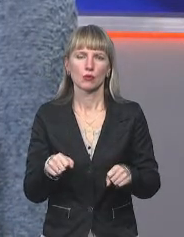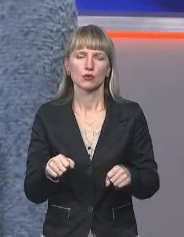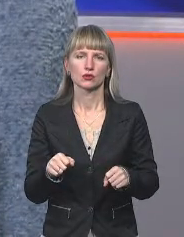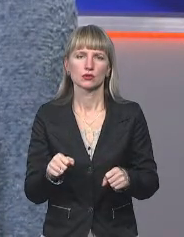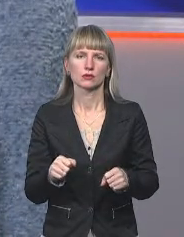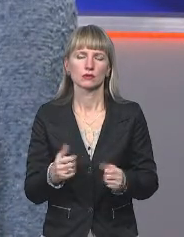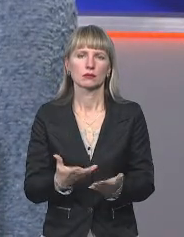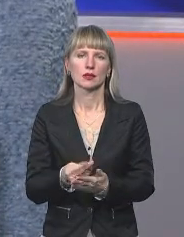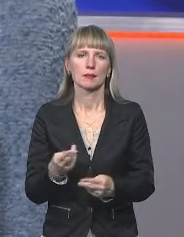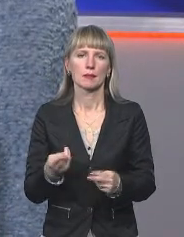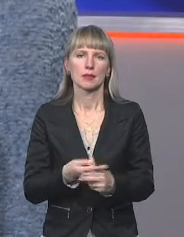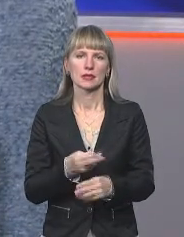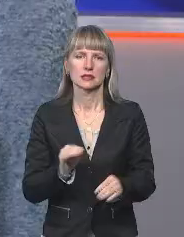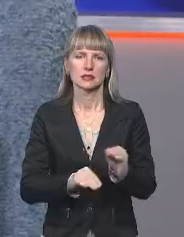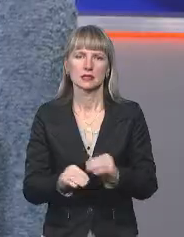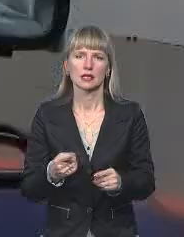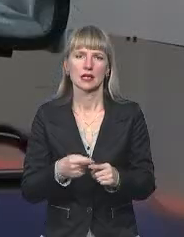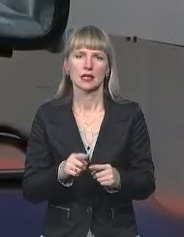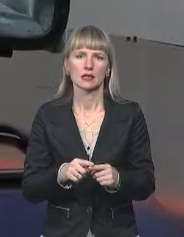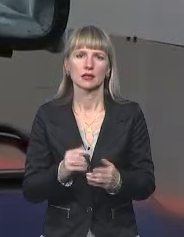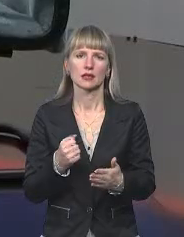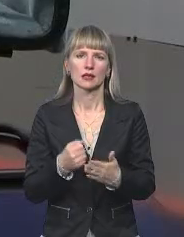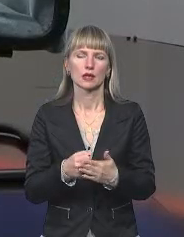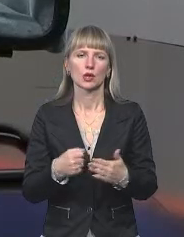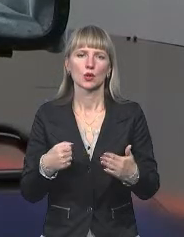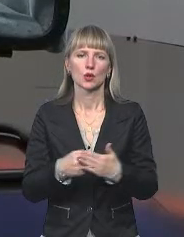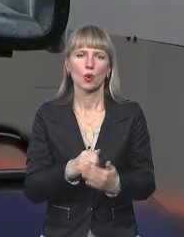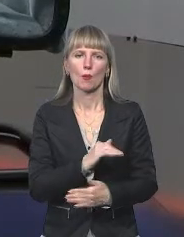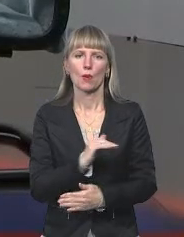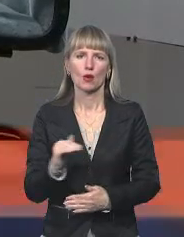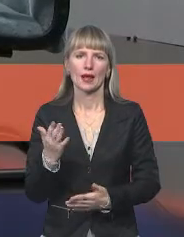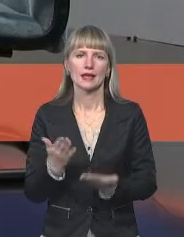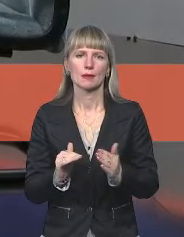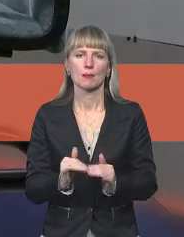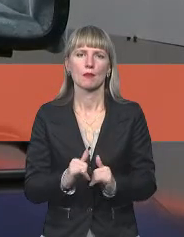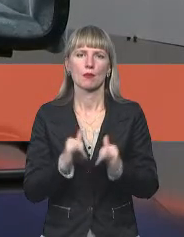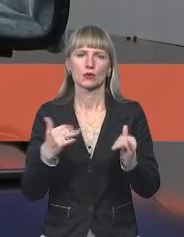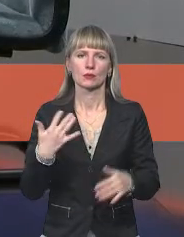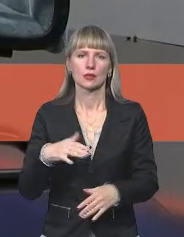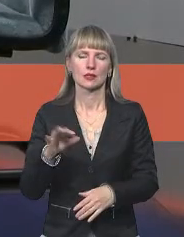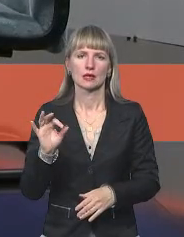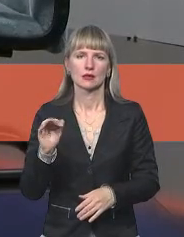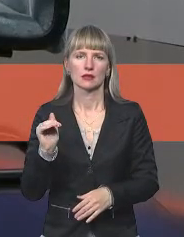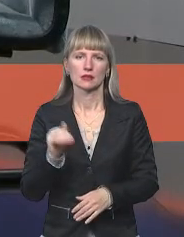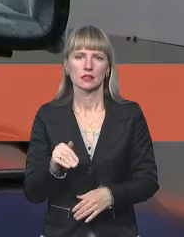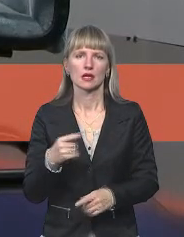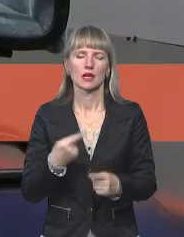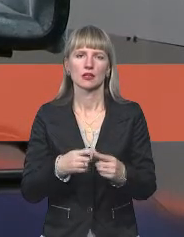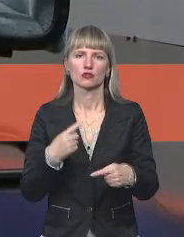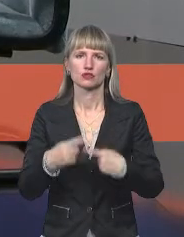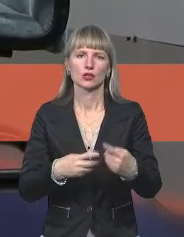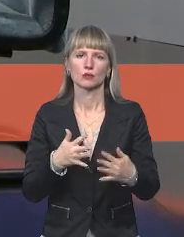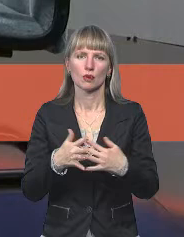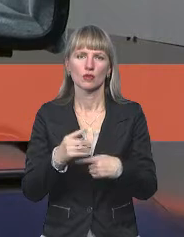системою публічних закупівель так, Прозора. Так, це допорогові. А те, що вище 50 тисяч гривень, це проходить через Прозора,